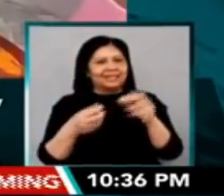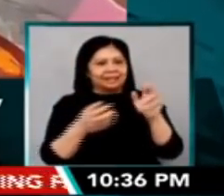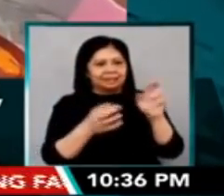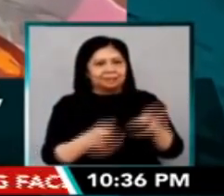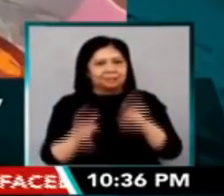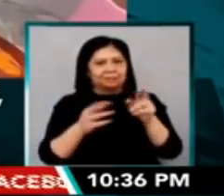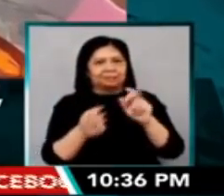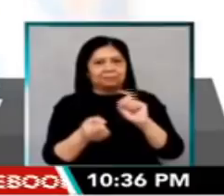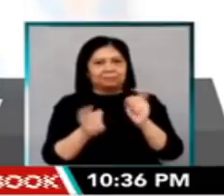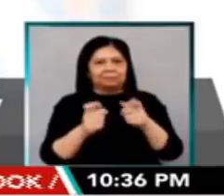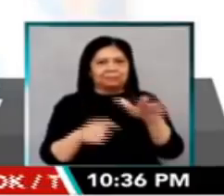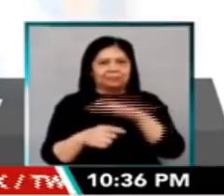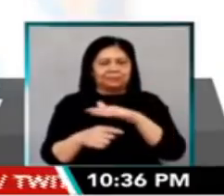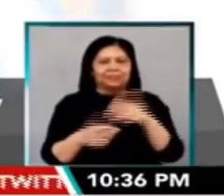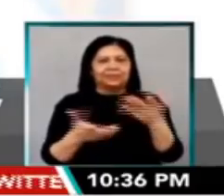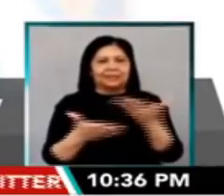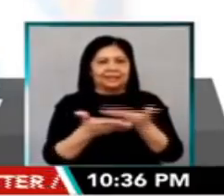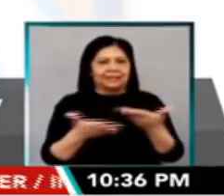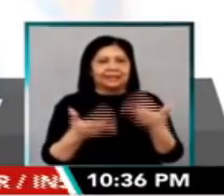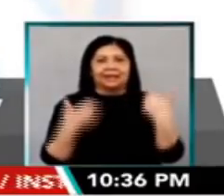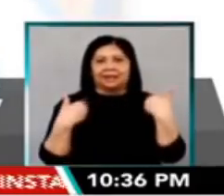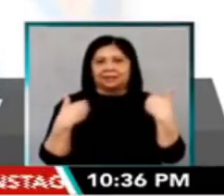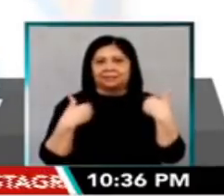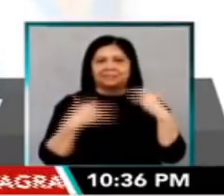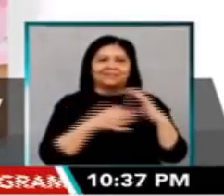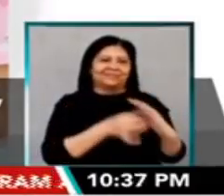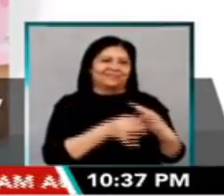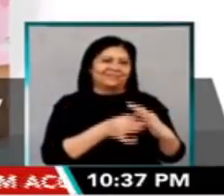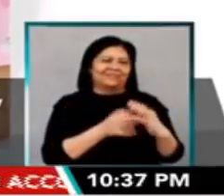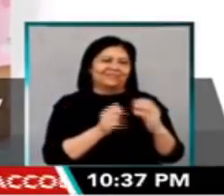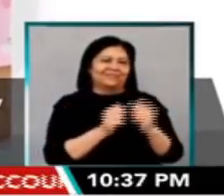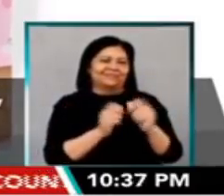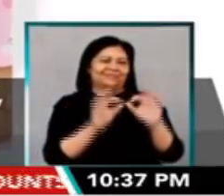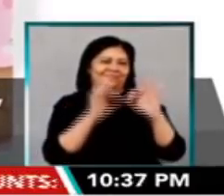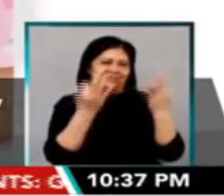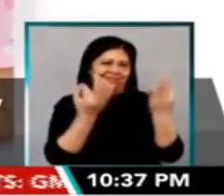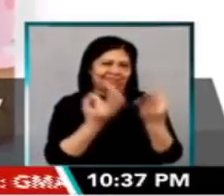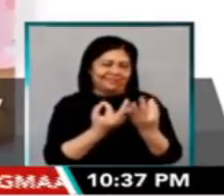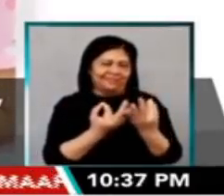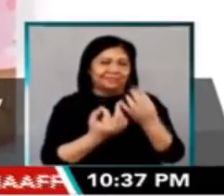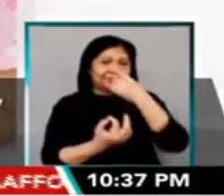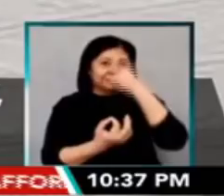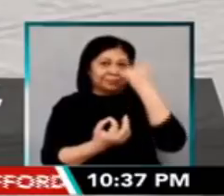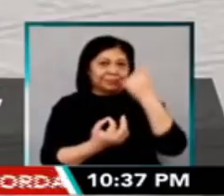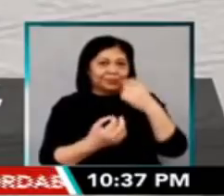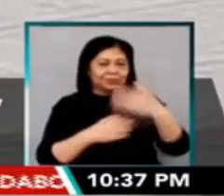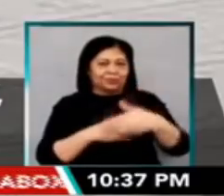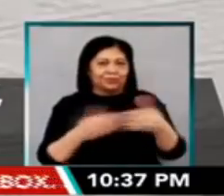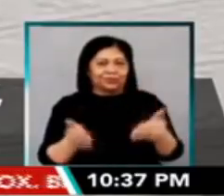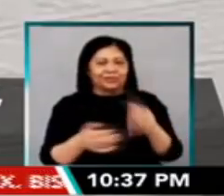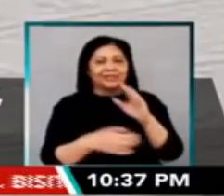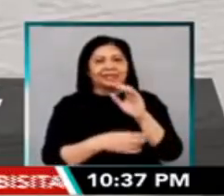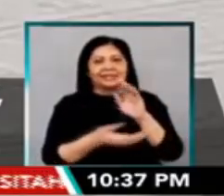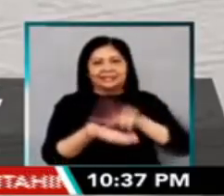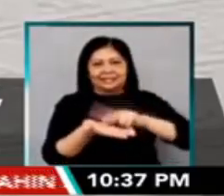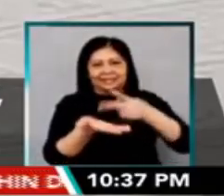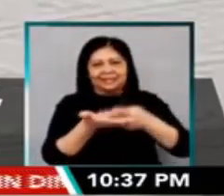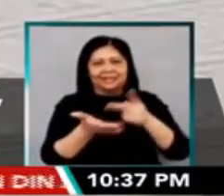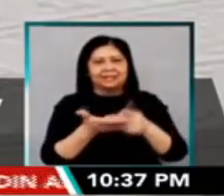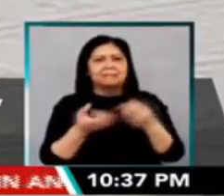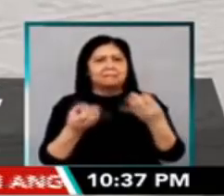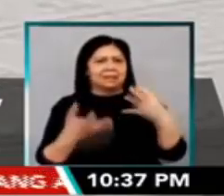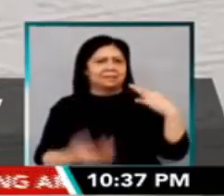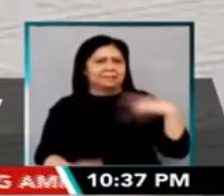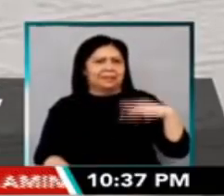gamit, nagkaroon pa sila ng bonding moment ng pamilya dahil sa cardboard kitchen. No, maraming benefits din po kasi yung